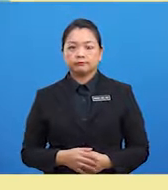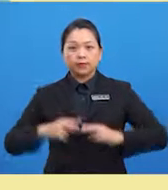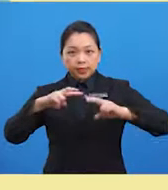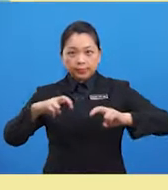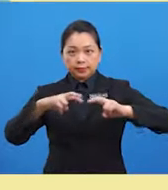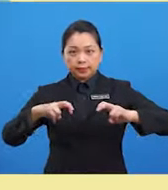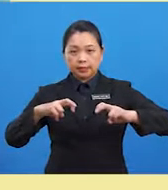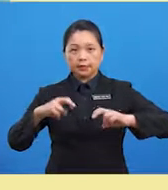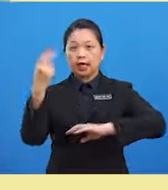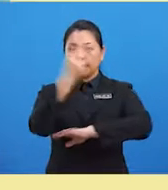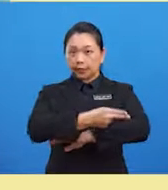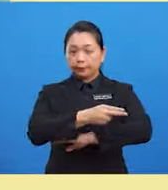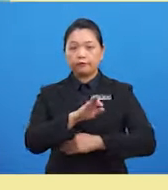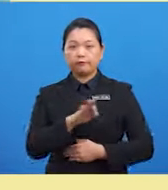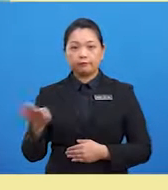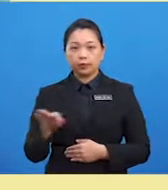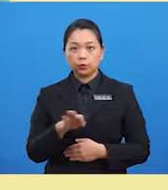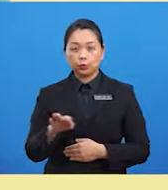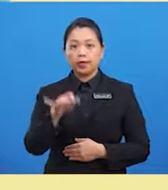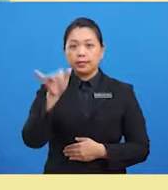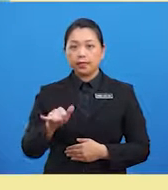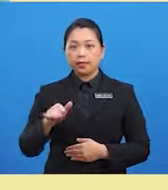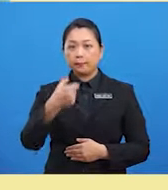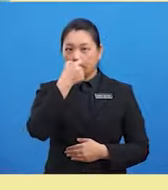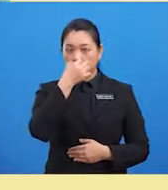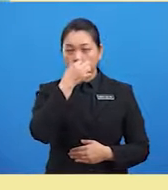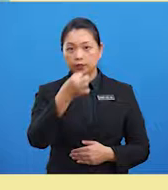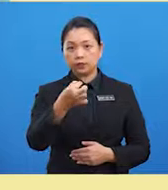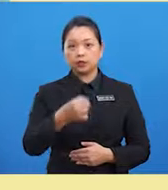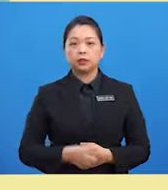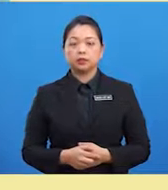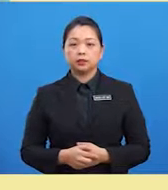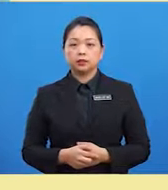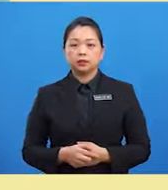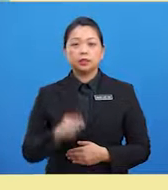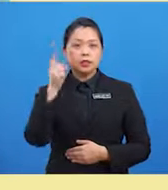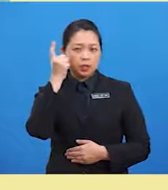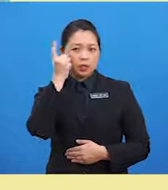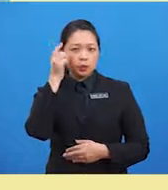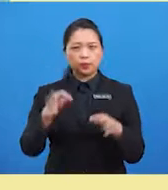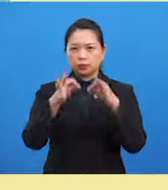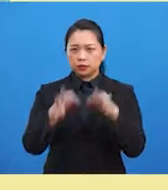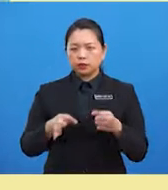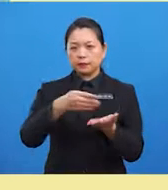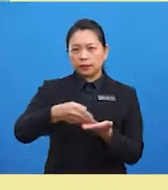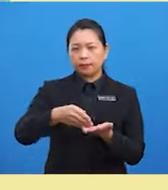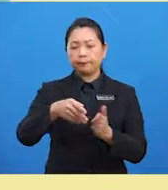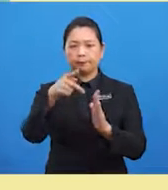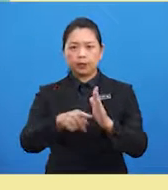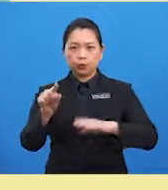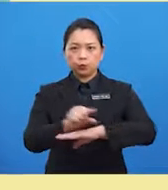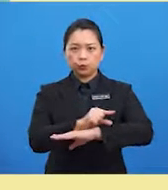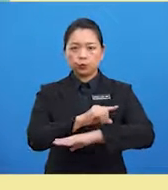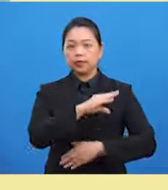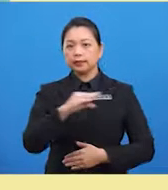kajian terhadap faktor yang mempengaruhi keputusan pembelian pengguna